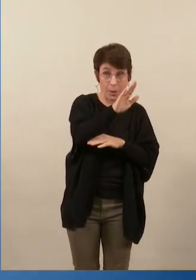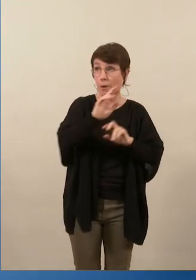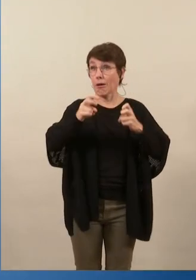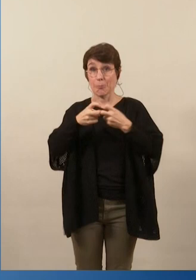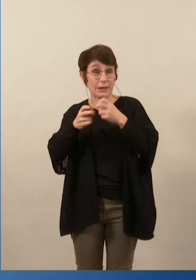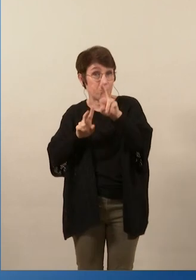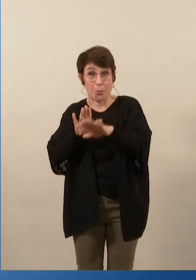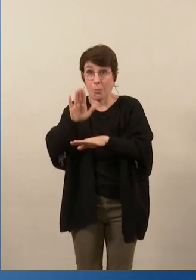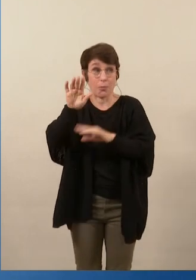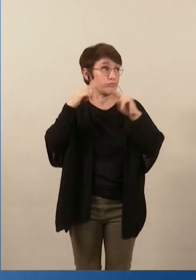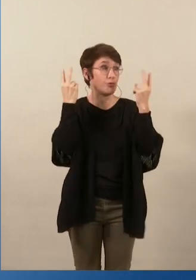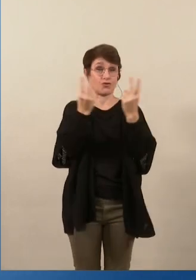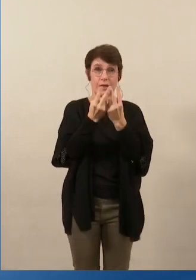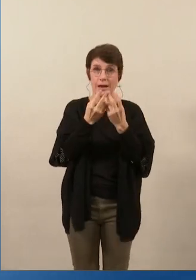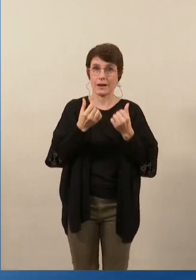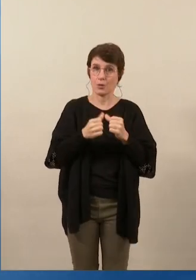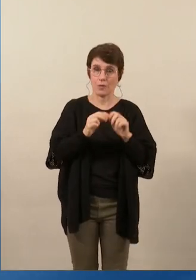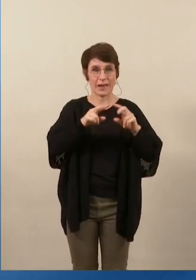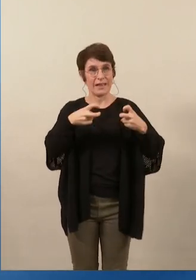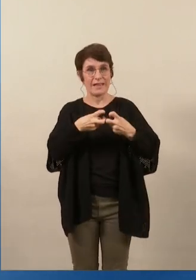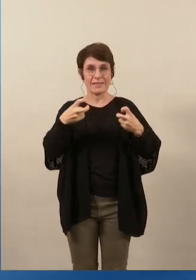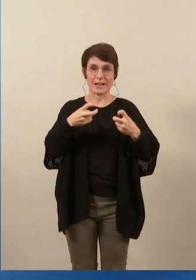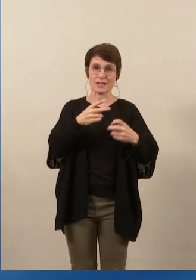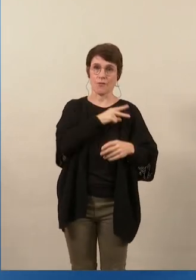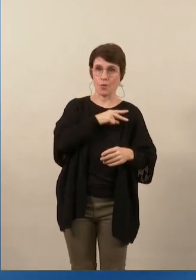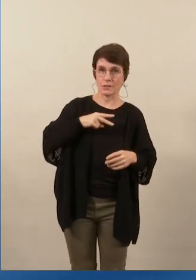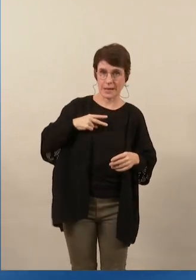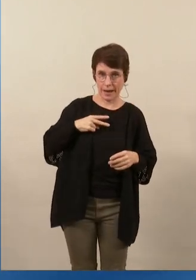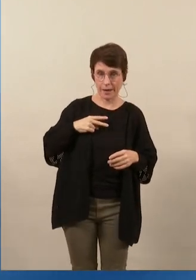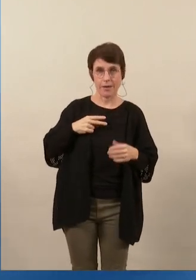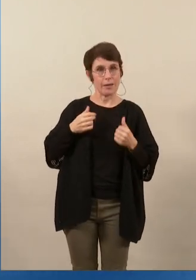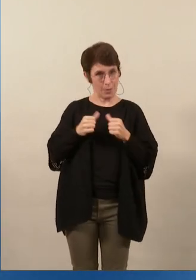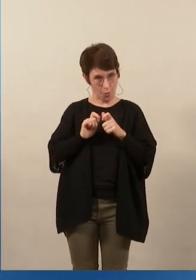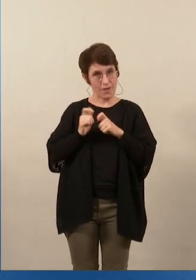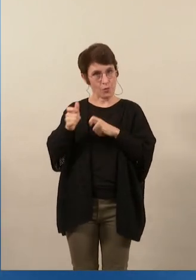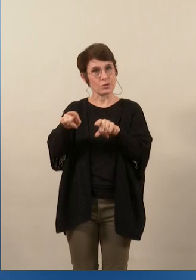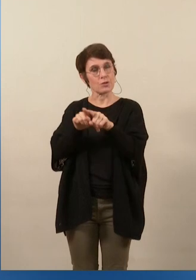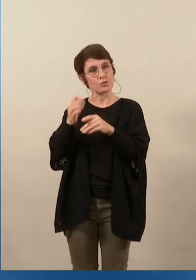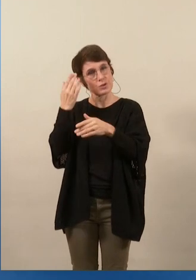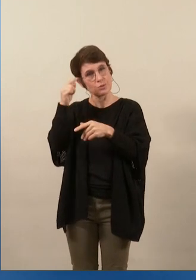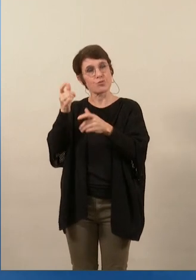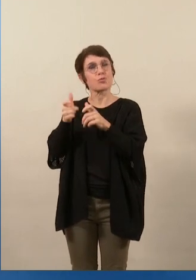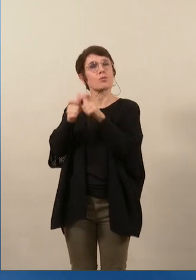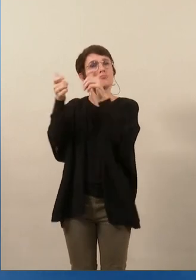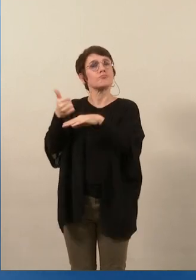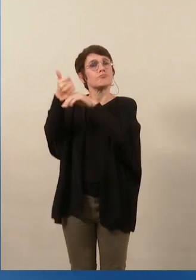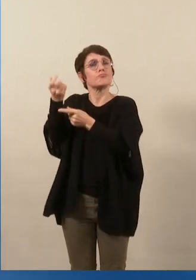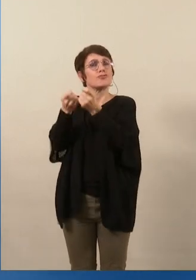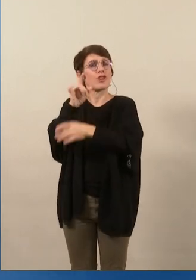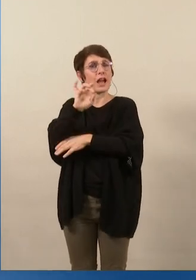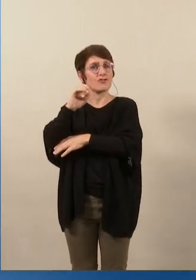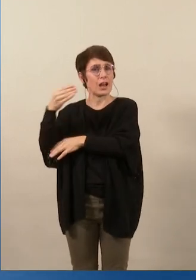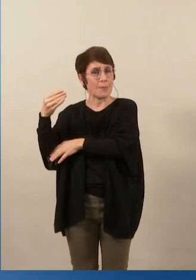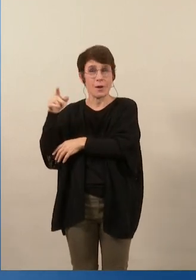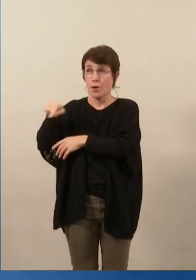population la taxe foncière touche aussi les bailleurs sociaux grenoblois l'ancienneté du parc